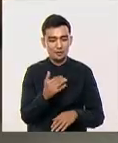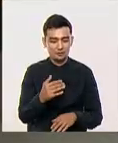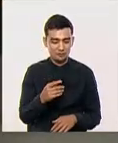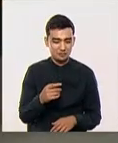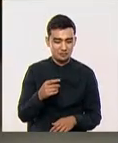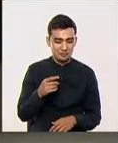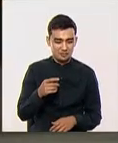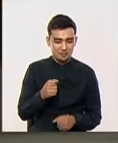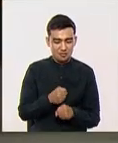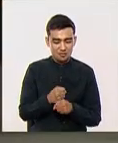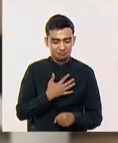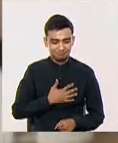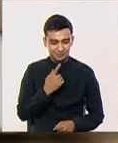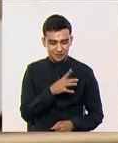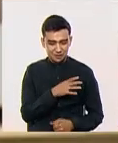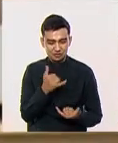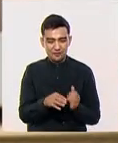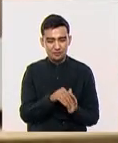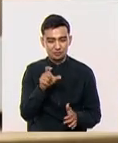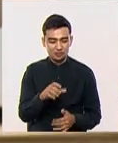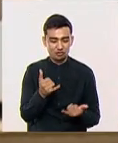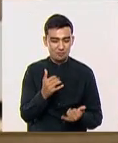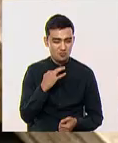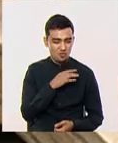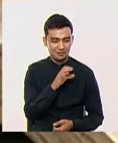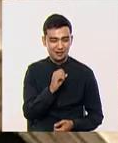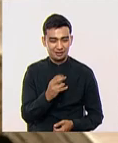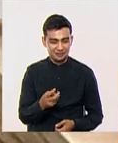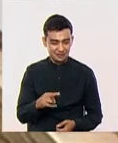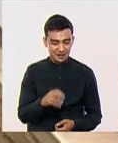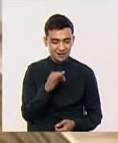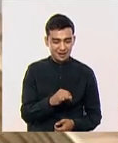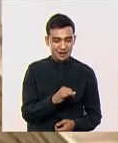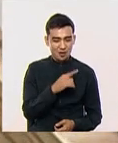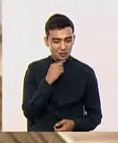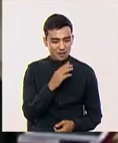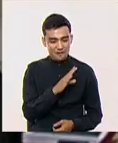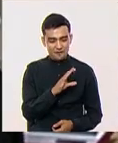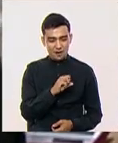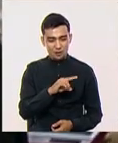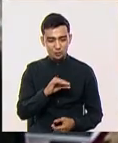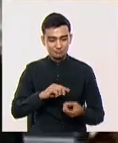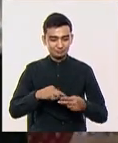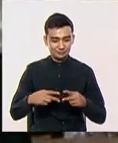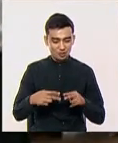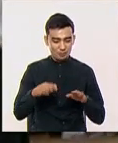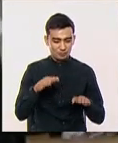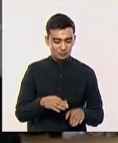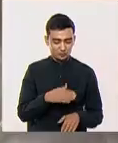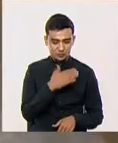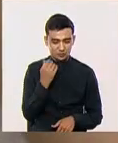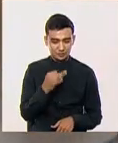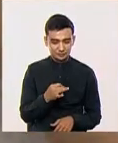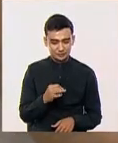алды. Депутаттың сөзінше, қазір көптеген санкция кесірінен Ресейде валюта импорты мүлде жоқ. Бірақ энергия тасымалдаушылар құны